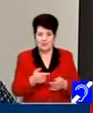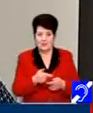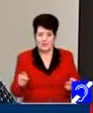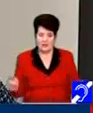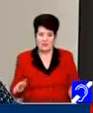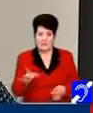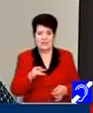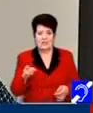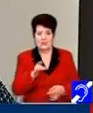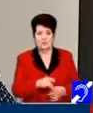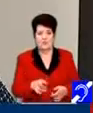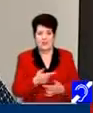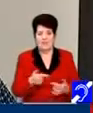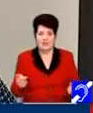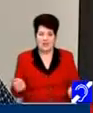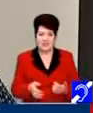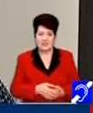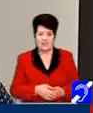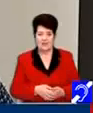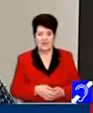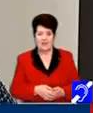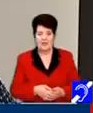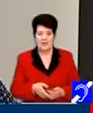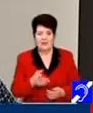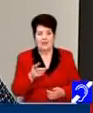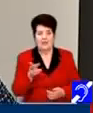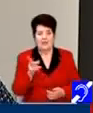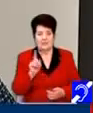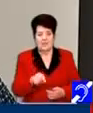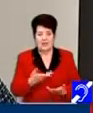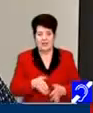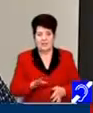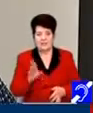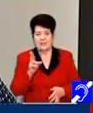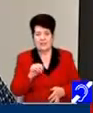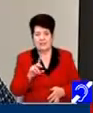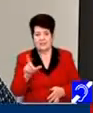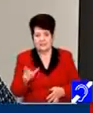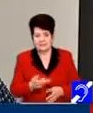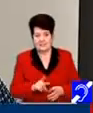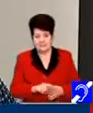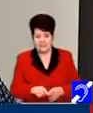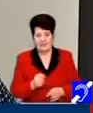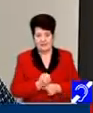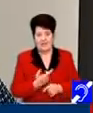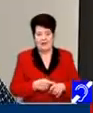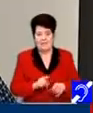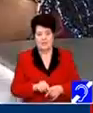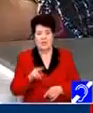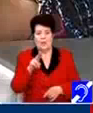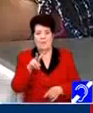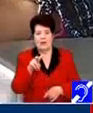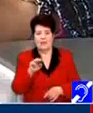indiferent de regiune, indiferent de rezidența tânărului, să acceseze această